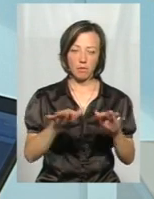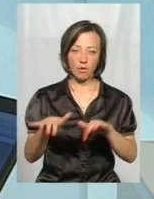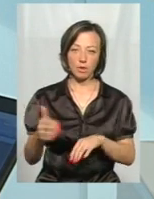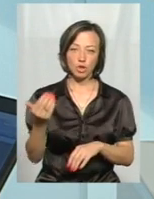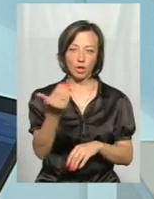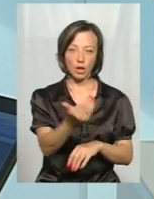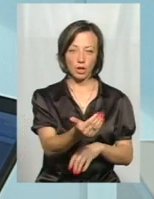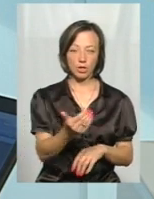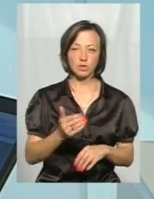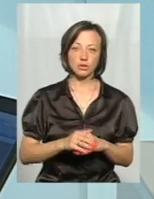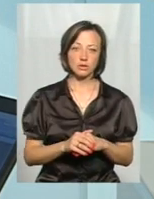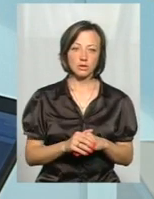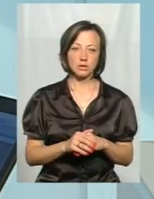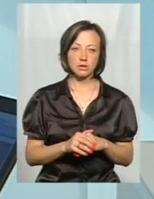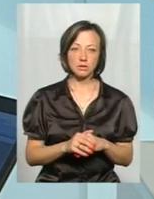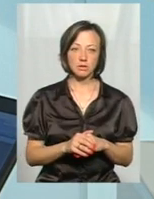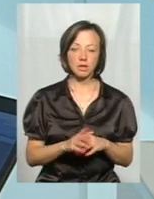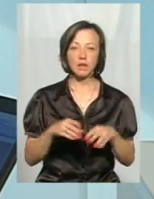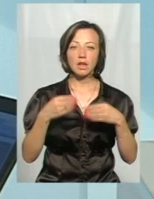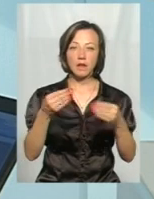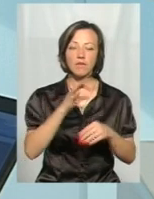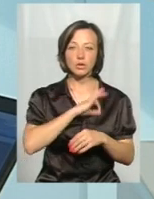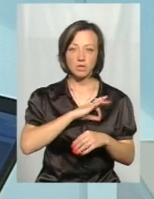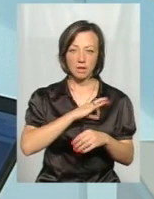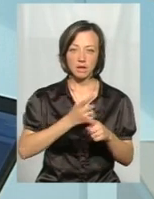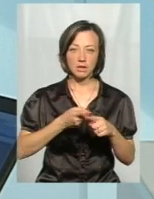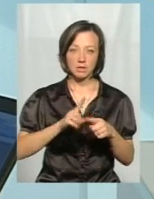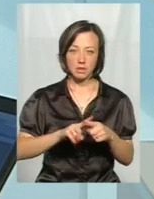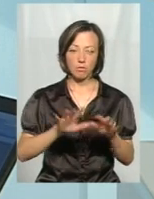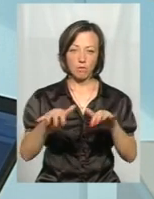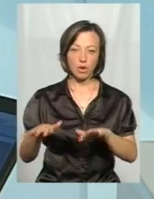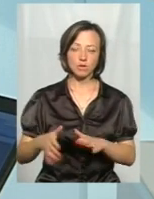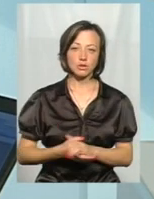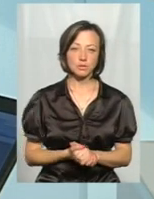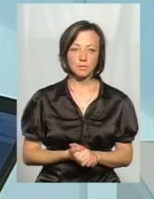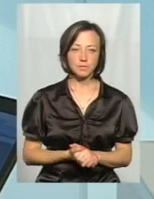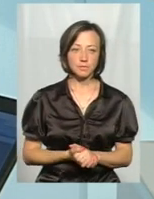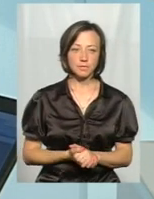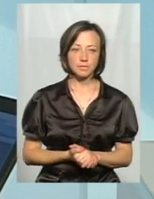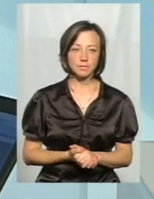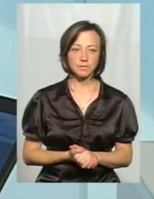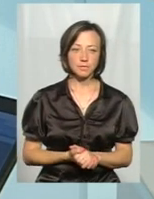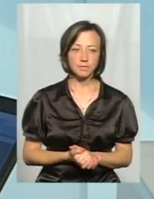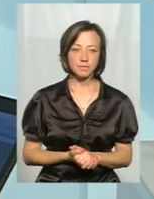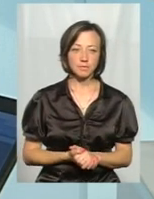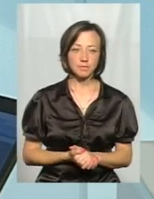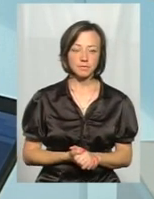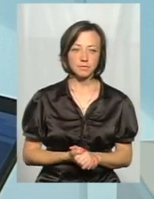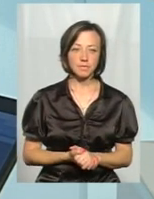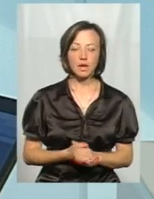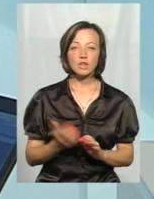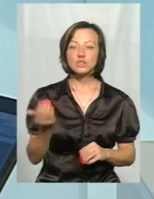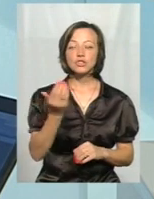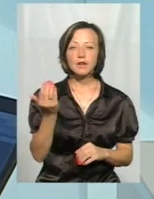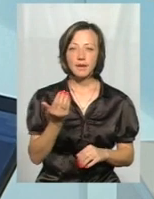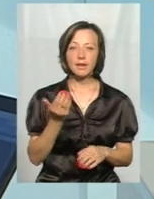якому орган влади надав використання даний пляж або зону рекреації. В залежності від того, на балансі